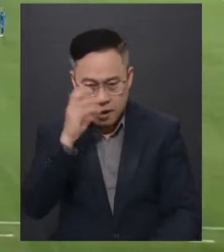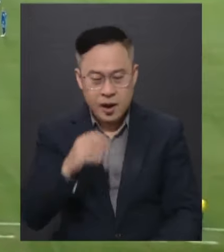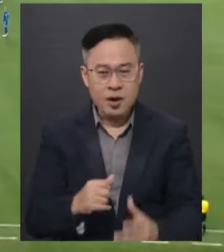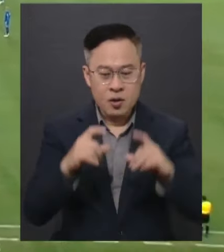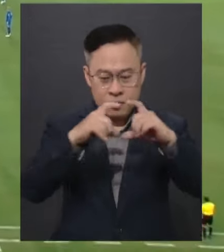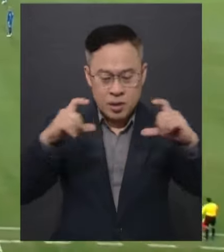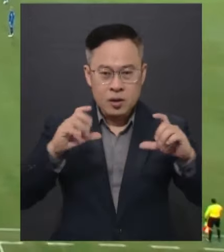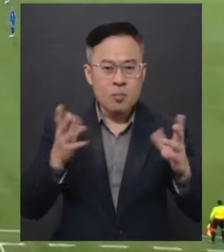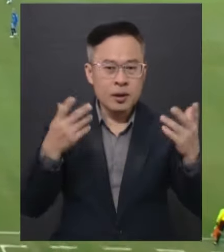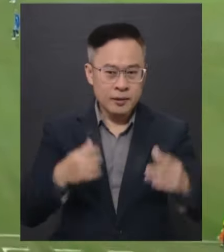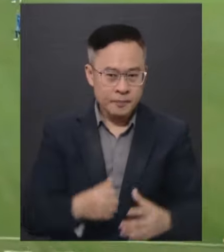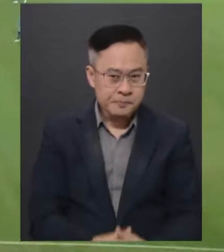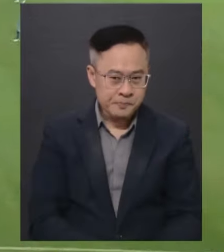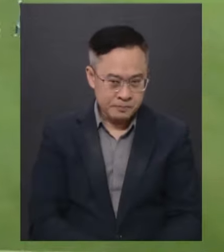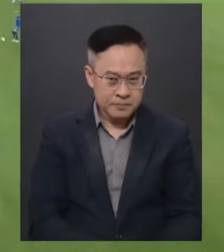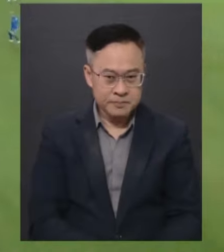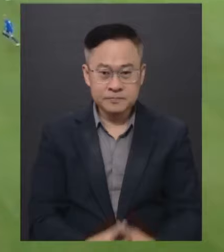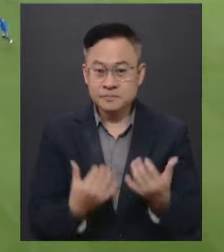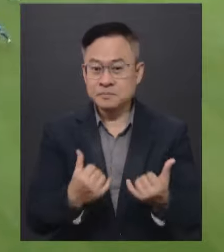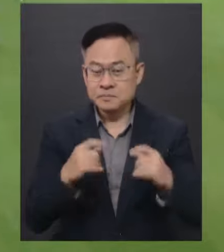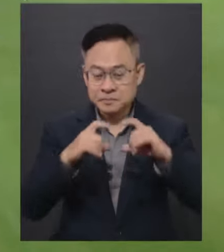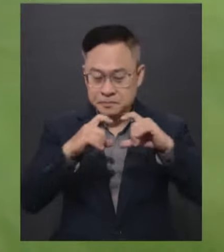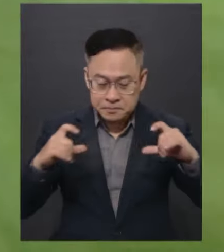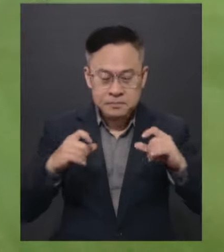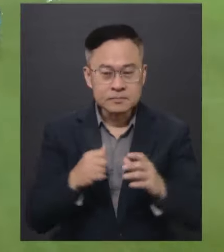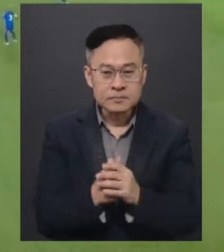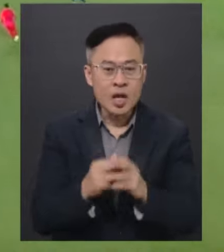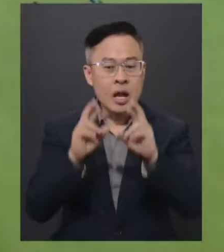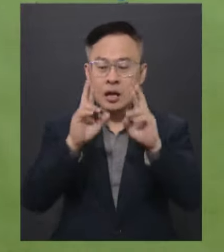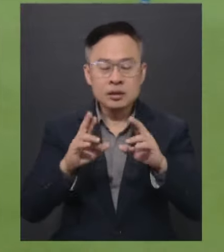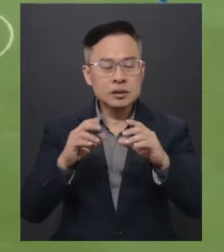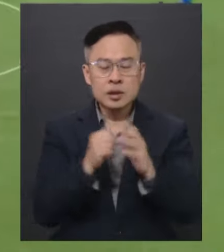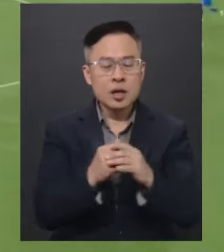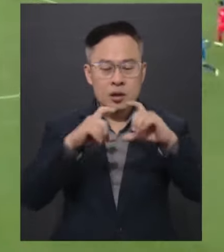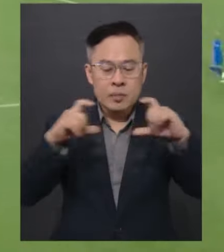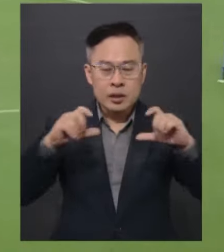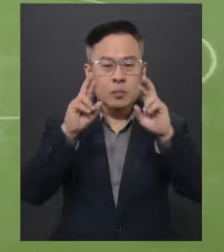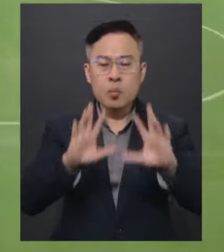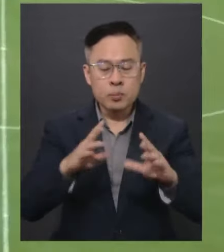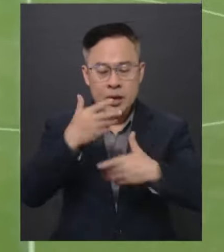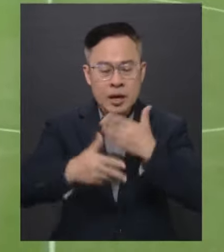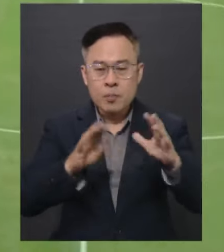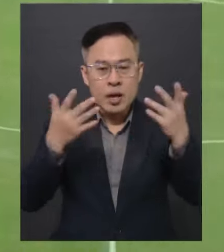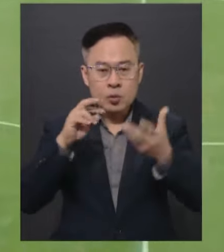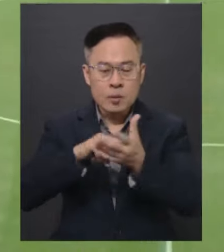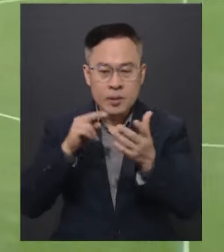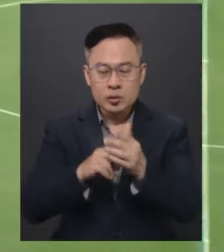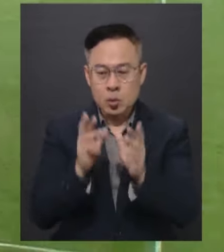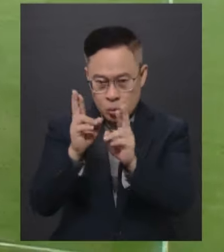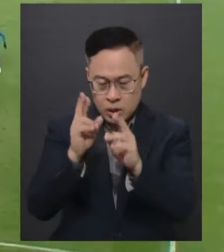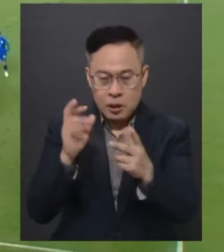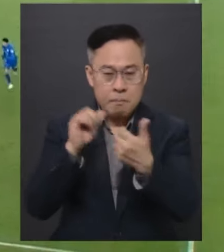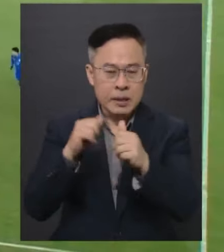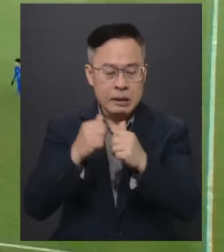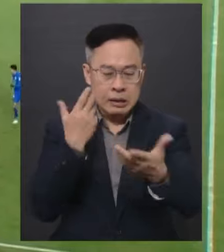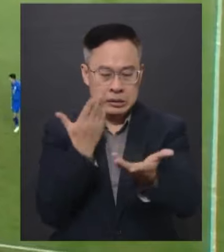คำเลยเพราะว่าตอนนี้เนี่ยบัตรขายตามหน้างานตามระบบเไม่มีแล้วต้องไปหาซื้อรีเซลแล้วต้องระมัดระวังเรื่องของ